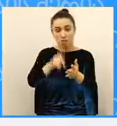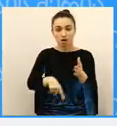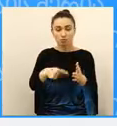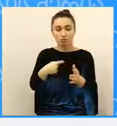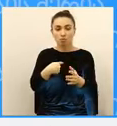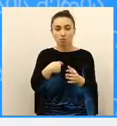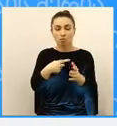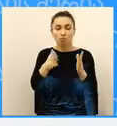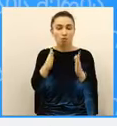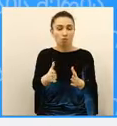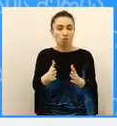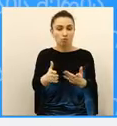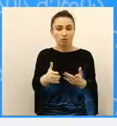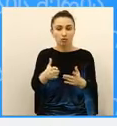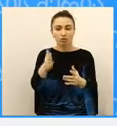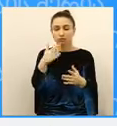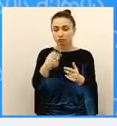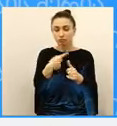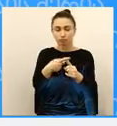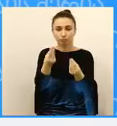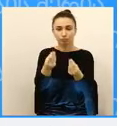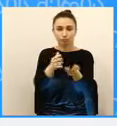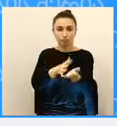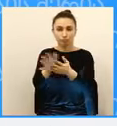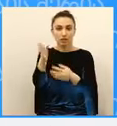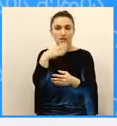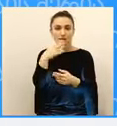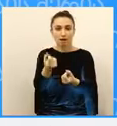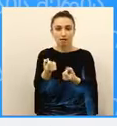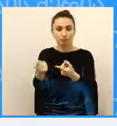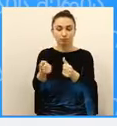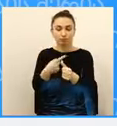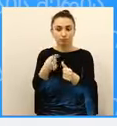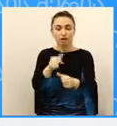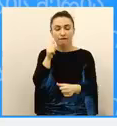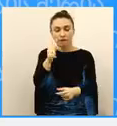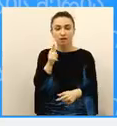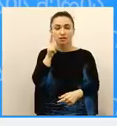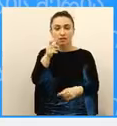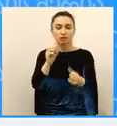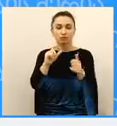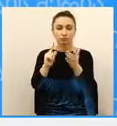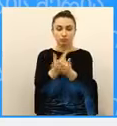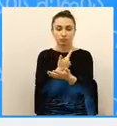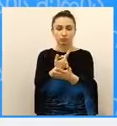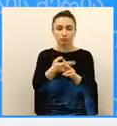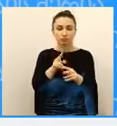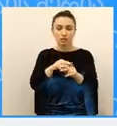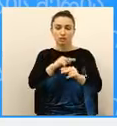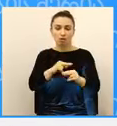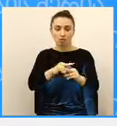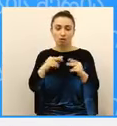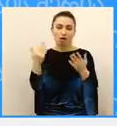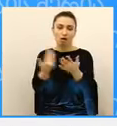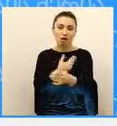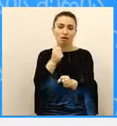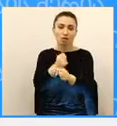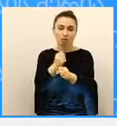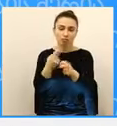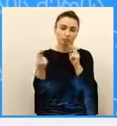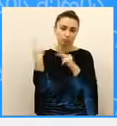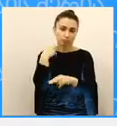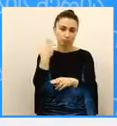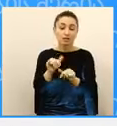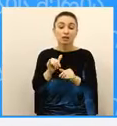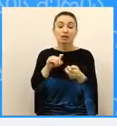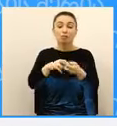რომ ეს იქნება მხოლოდ წყალში გადაყრილი თანხები. ხვალზე ისე მოგვიწევს კონკრეტული სამუშაოების ჩატარება. ამიტომ,